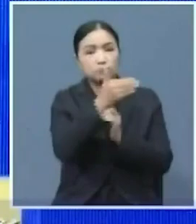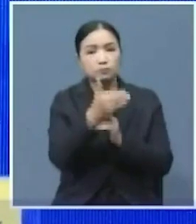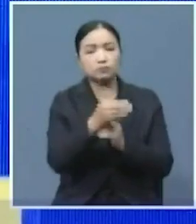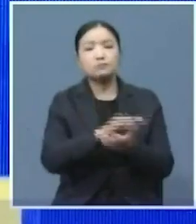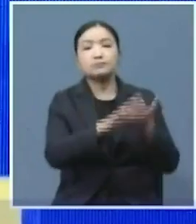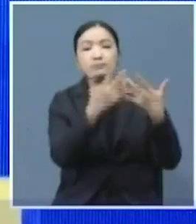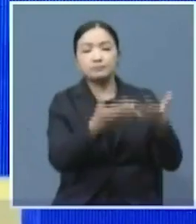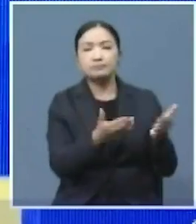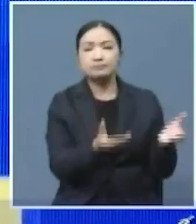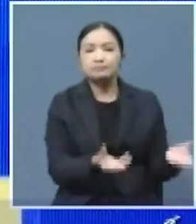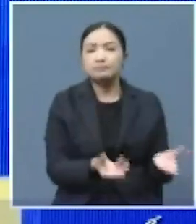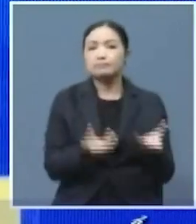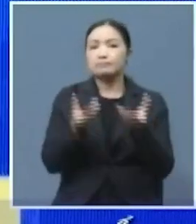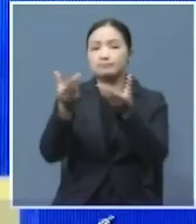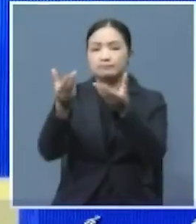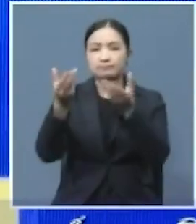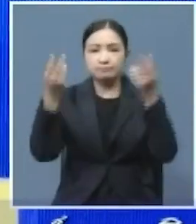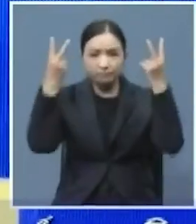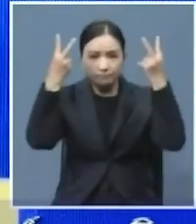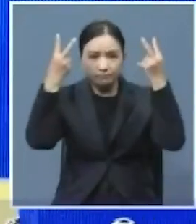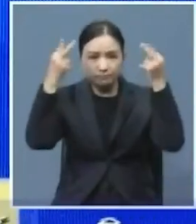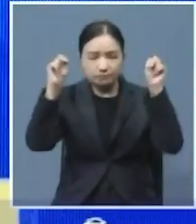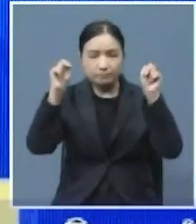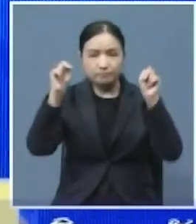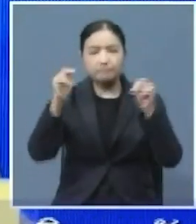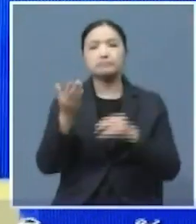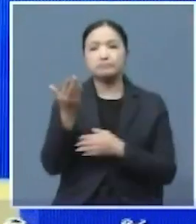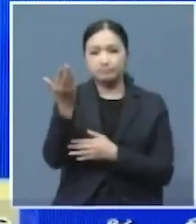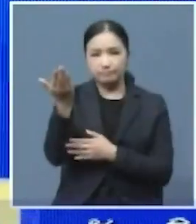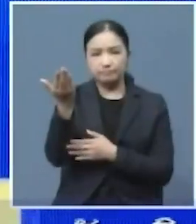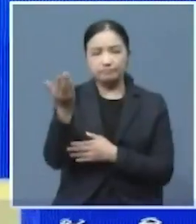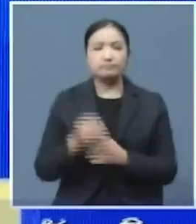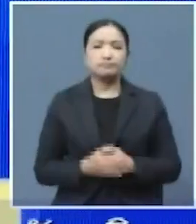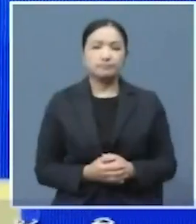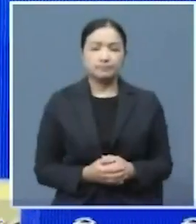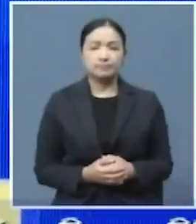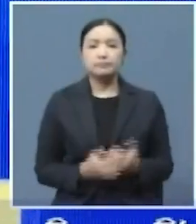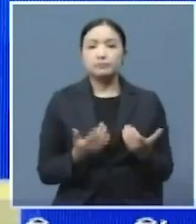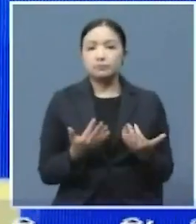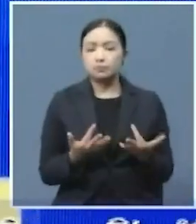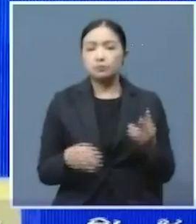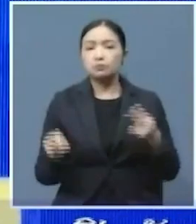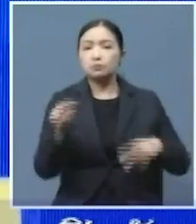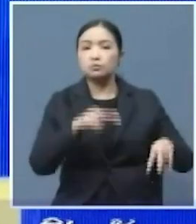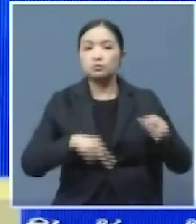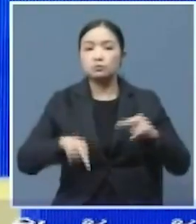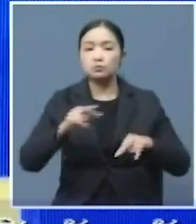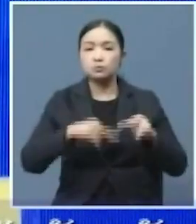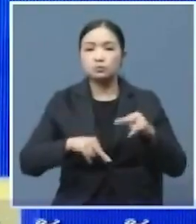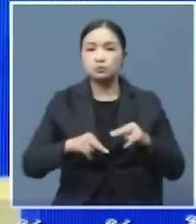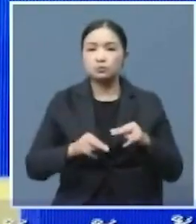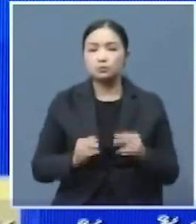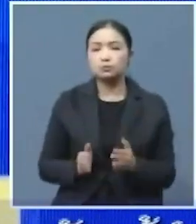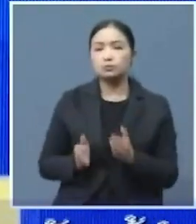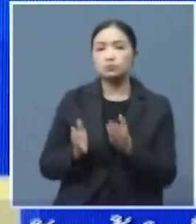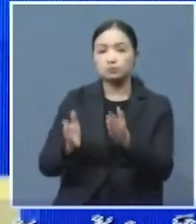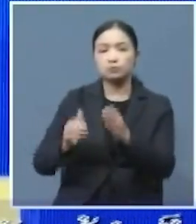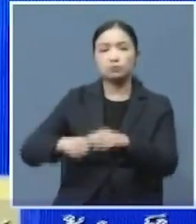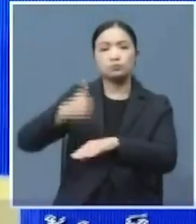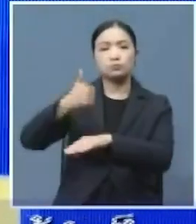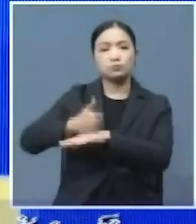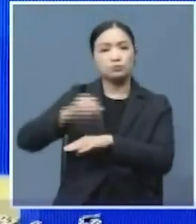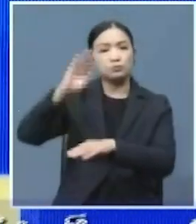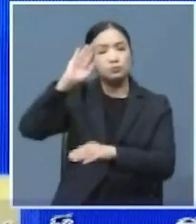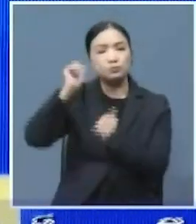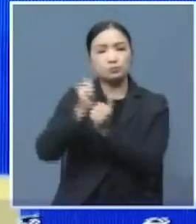จะทยอยส่งให้กับนายกรัฐมนตรีพิจารณาโดยไม่ต้องรอผลการตรวจสอบข้อเท็จจริงในฝั่งของพล.ตำรวจเอกต่อ